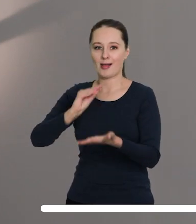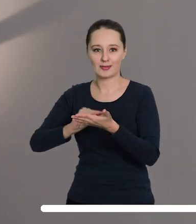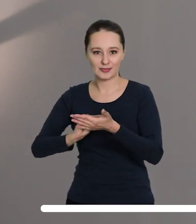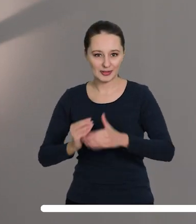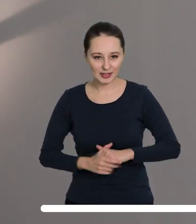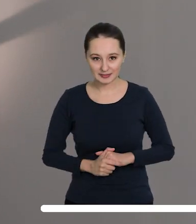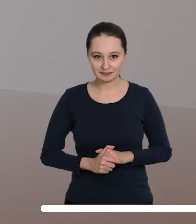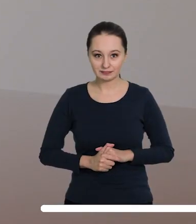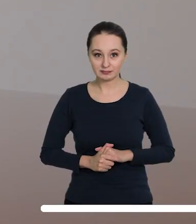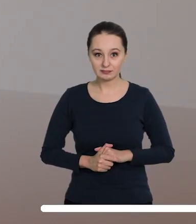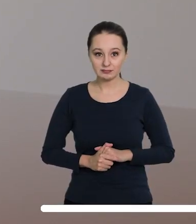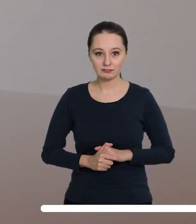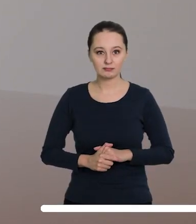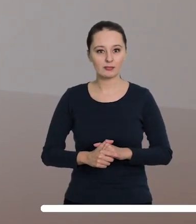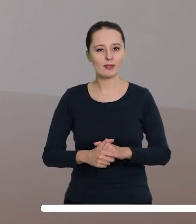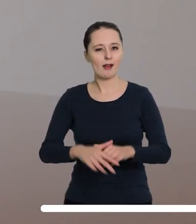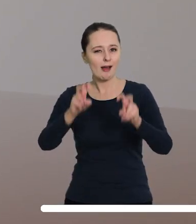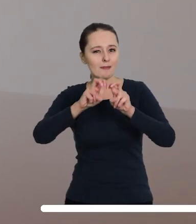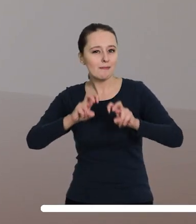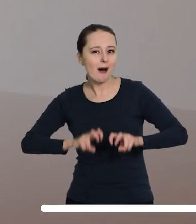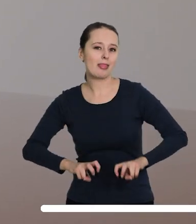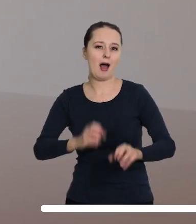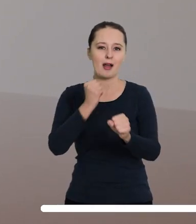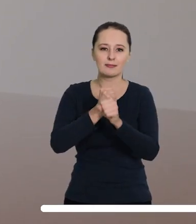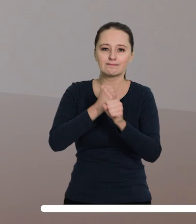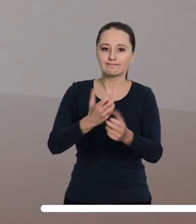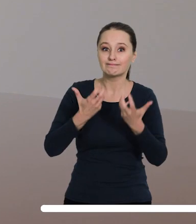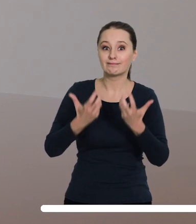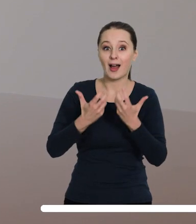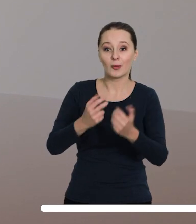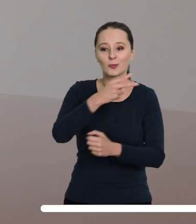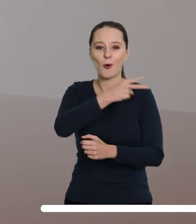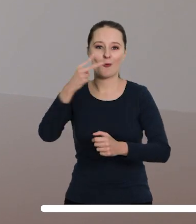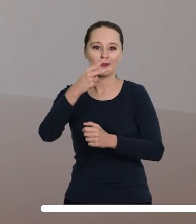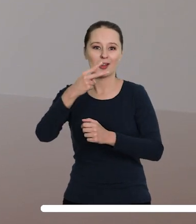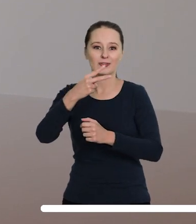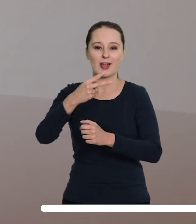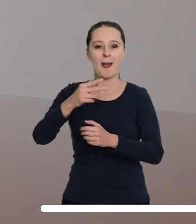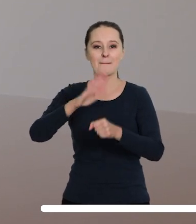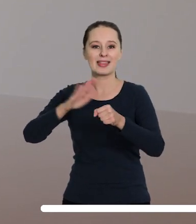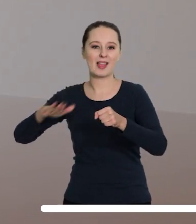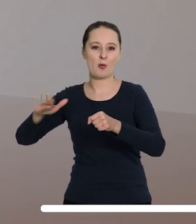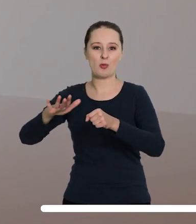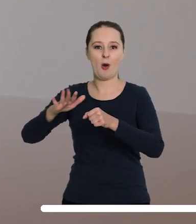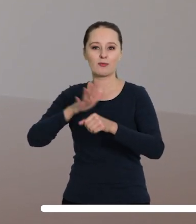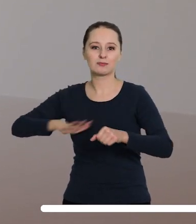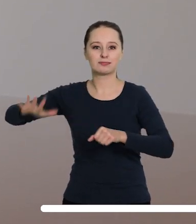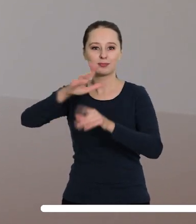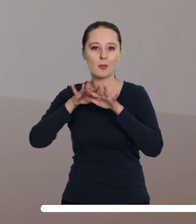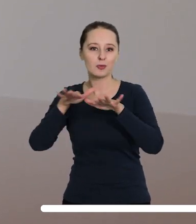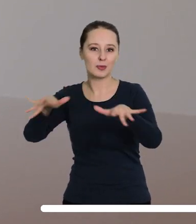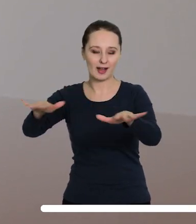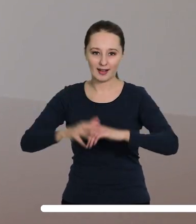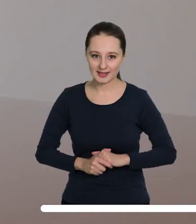aktualizacji swoich praktyk. Nie sposób aspirować do uprawiania dobrej nauki w oderwaniu od międzynarodowej